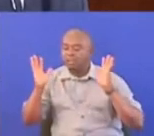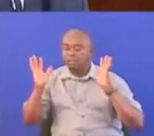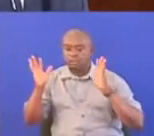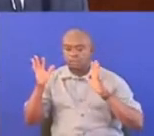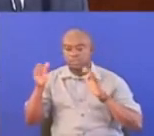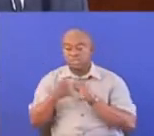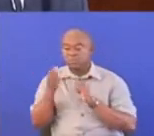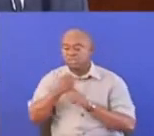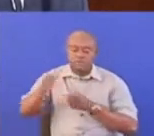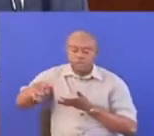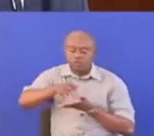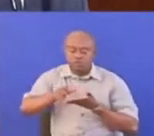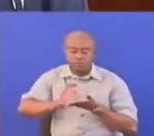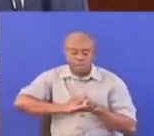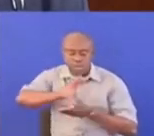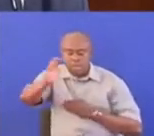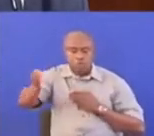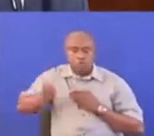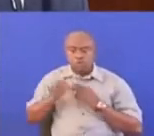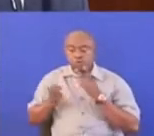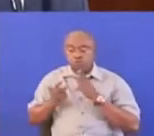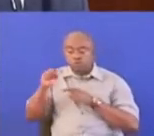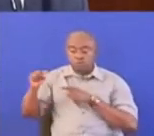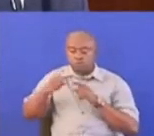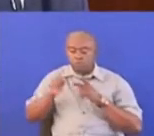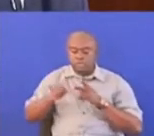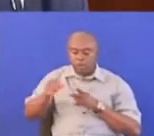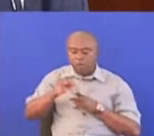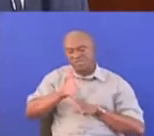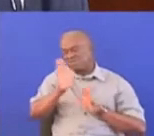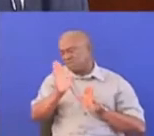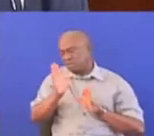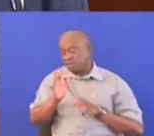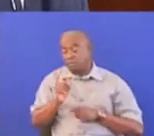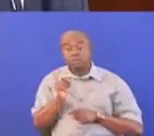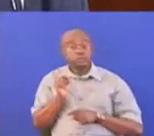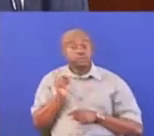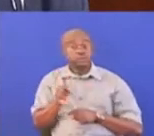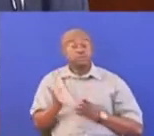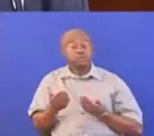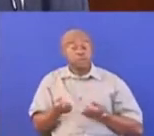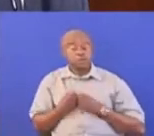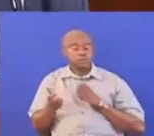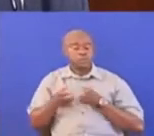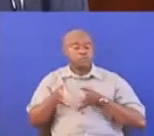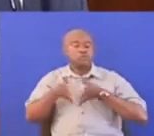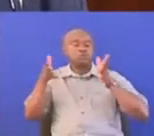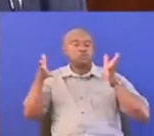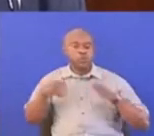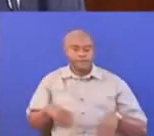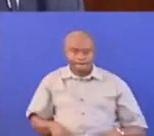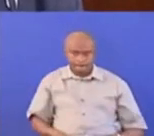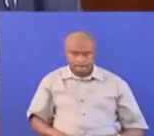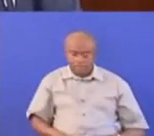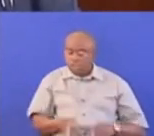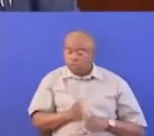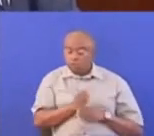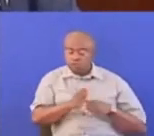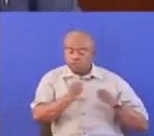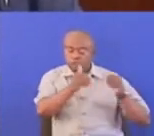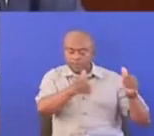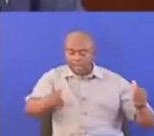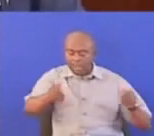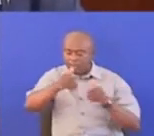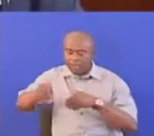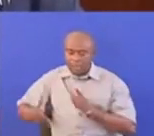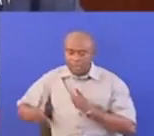kufanyika holela na baadaye kurudi kuanza kutatua mgogoro wa ardhi. Hii inaweza kutuletea changamoto kubwa sana. Na hata katika hiyo mipaka tunapoamua